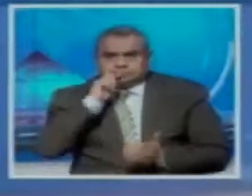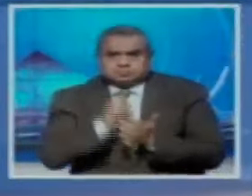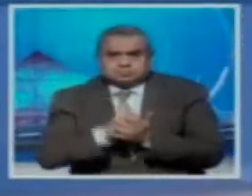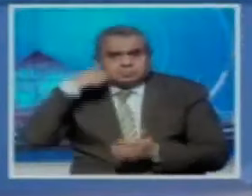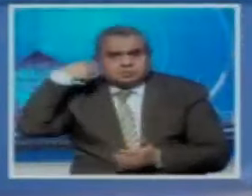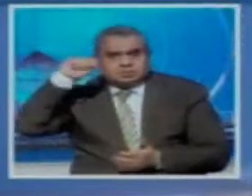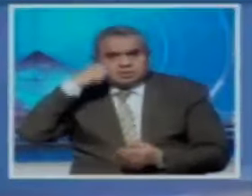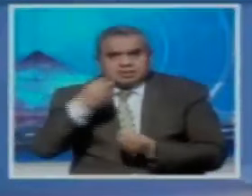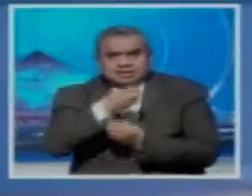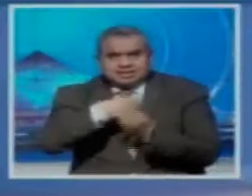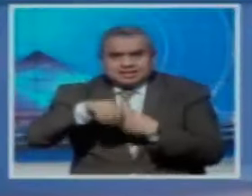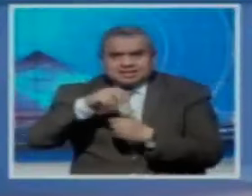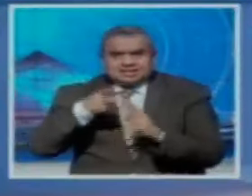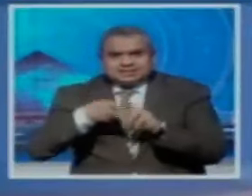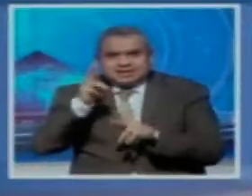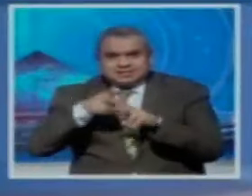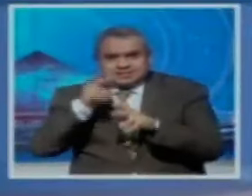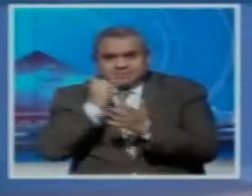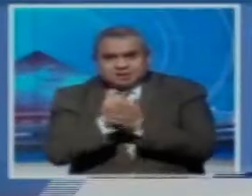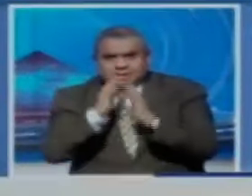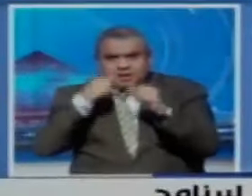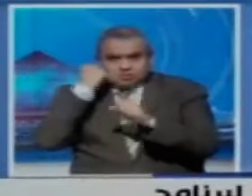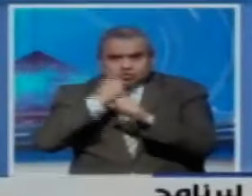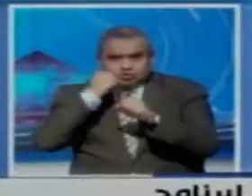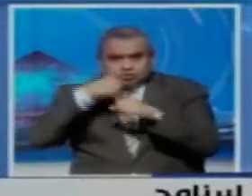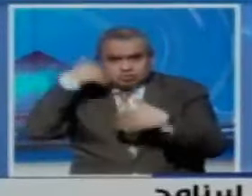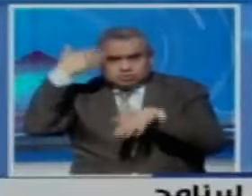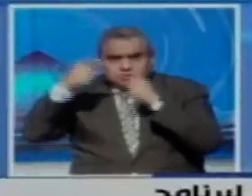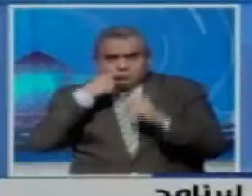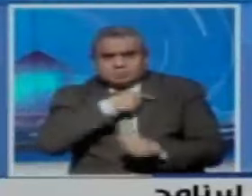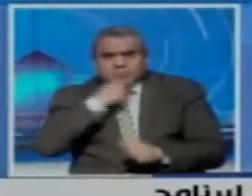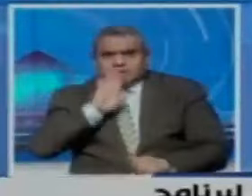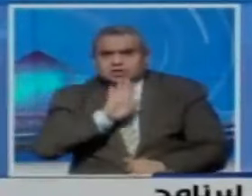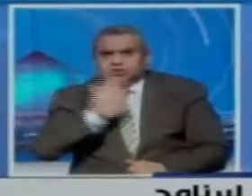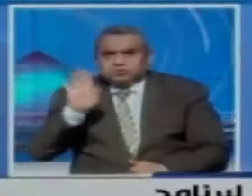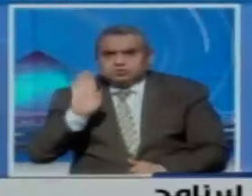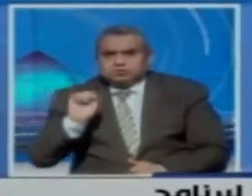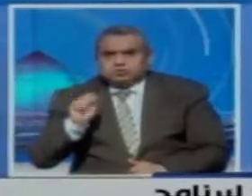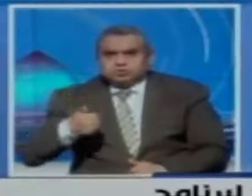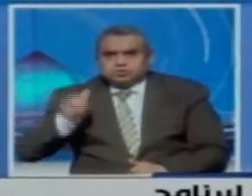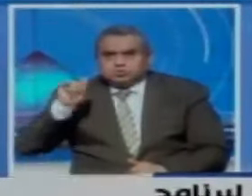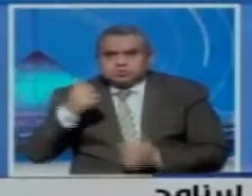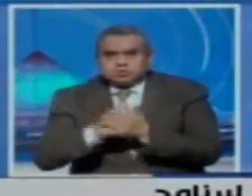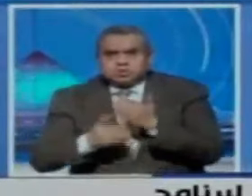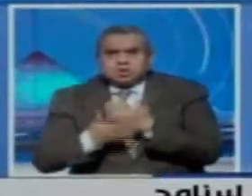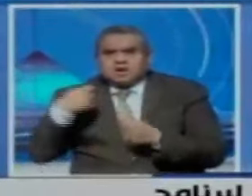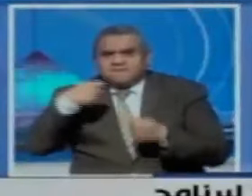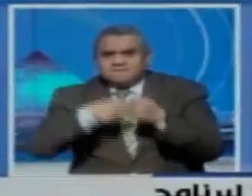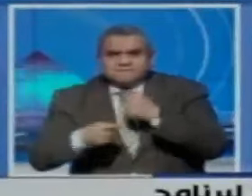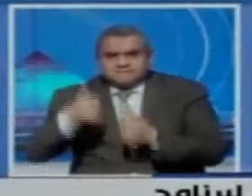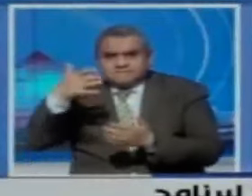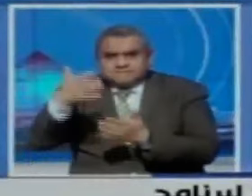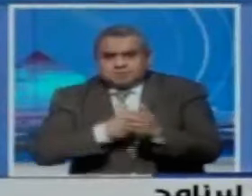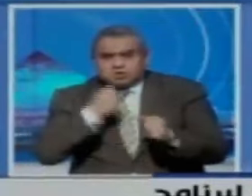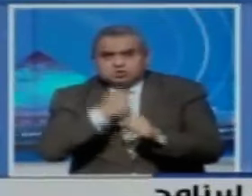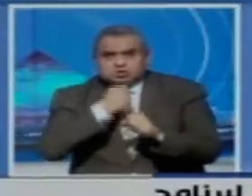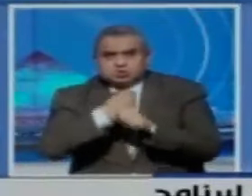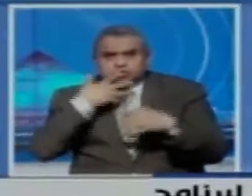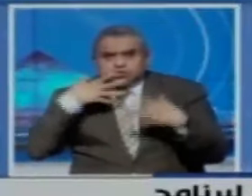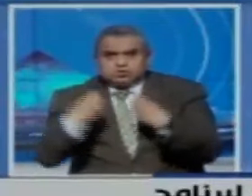أكدت وزيرة الدولة للهجرة وشؤون المصريين بالخارج سهى جندي الحرص على الترويج للفرص الاستثمارية وتعزيز